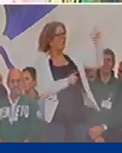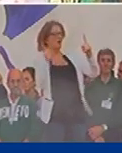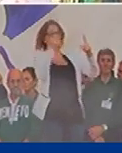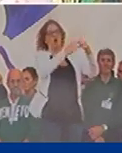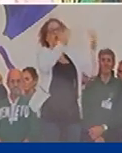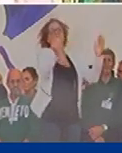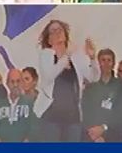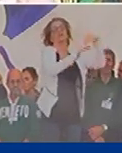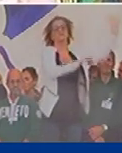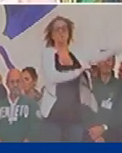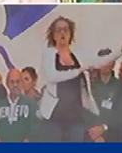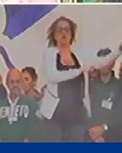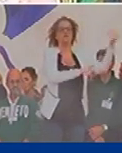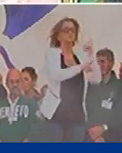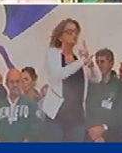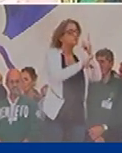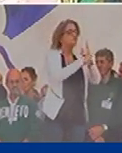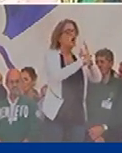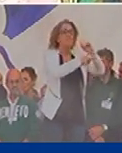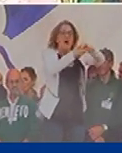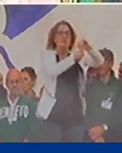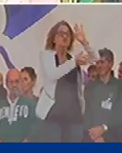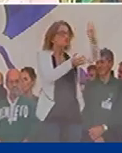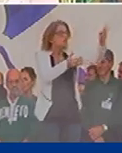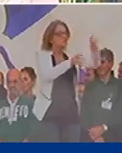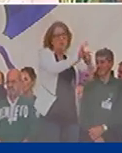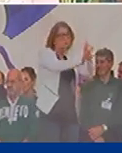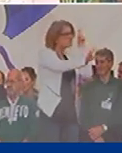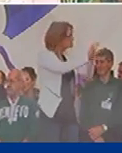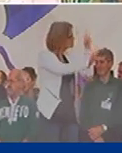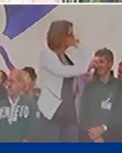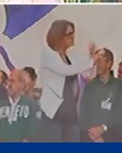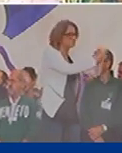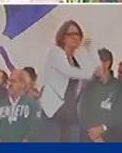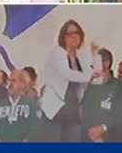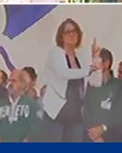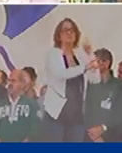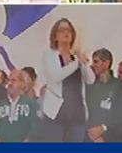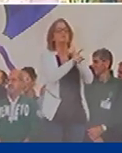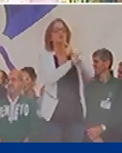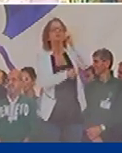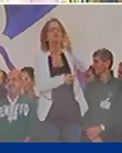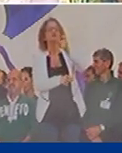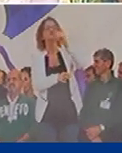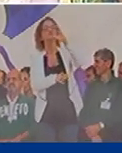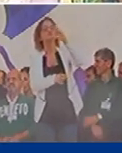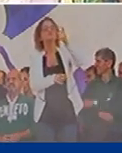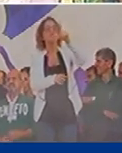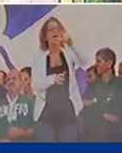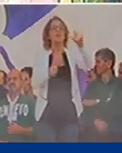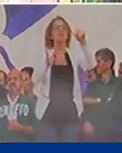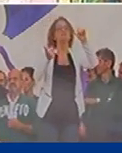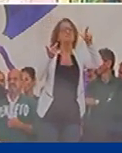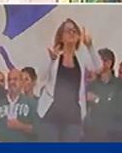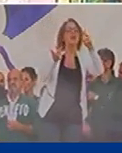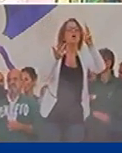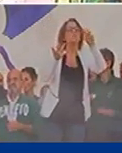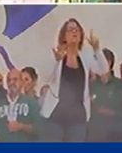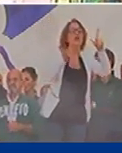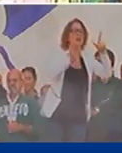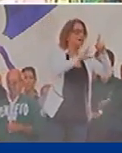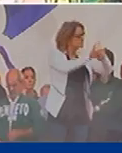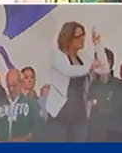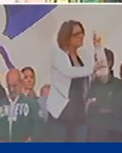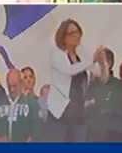confine. Mollatele queste associazioni di categoria, mollate le CGL Cisle Will che sono fra i